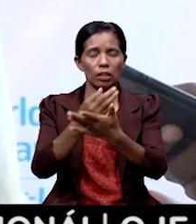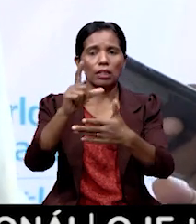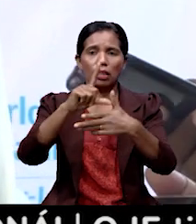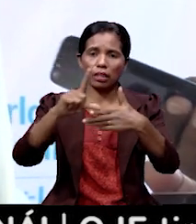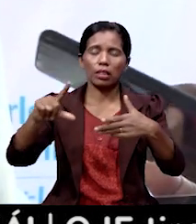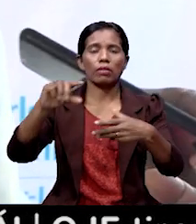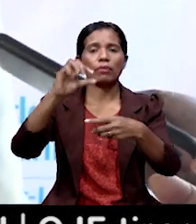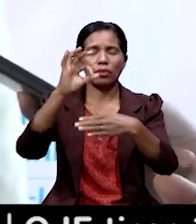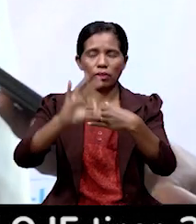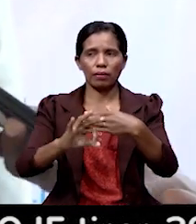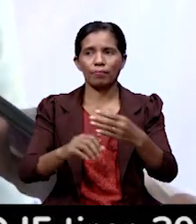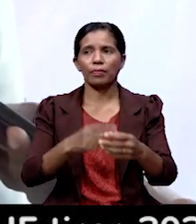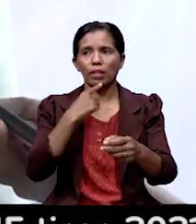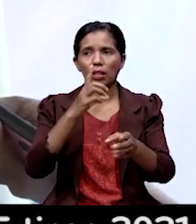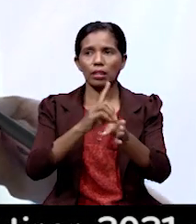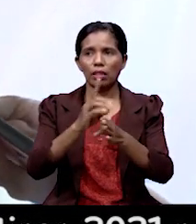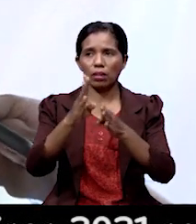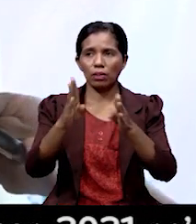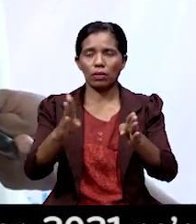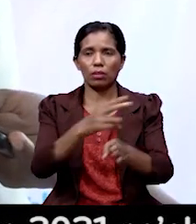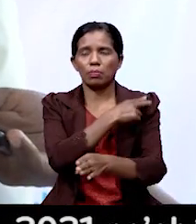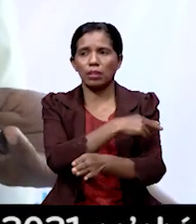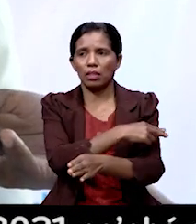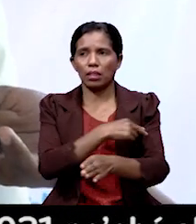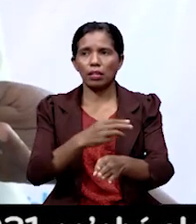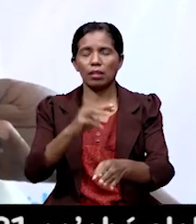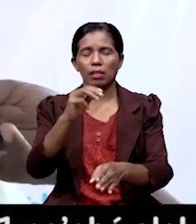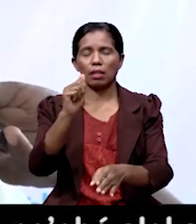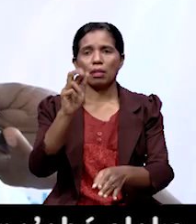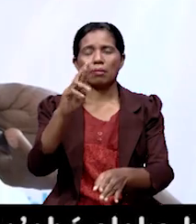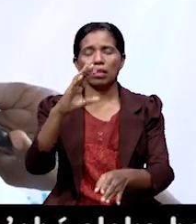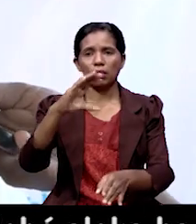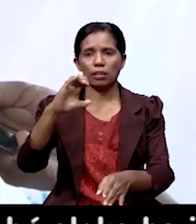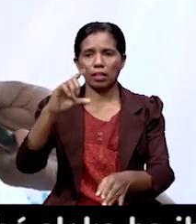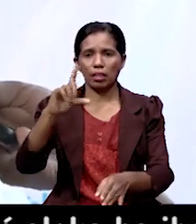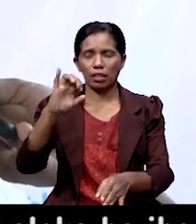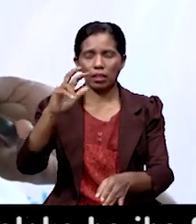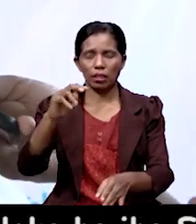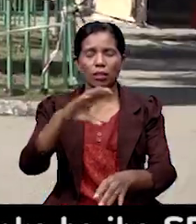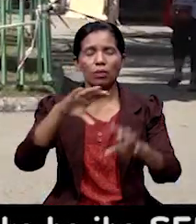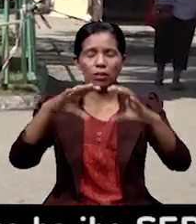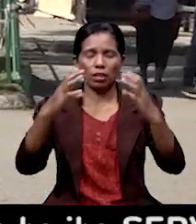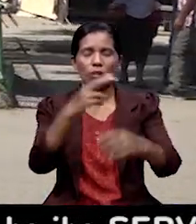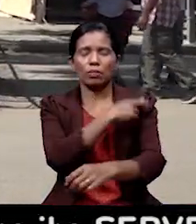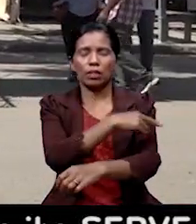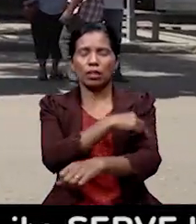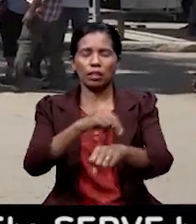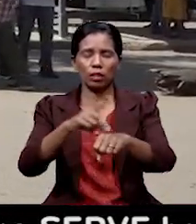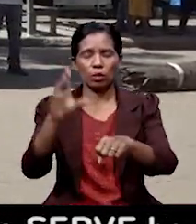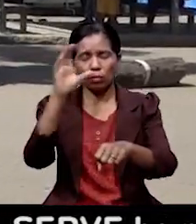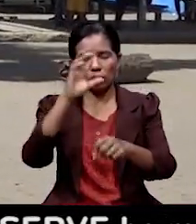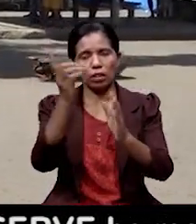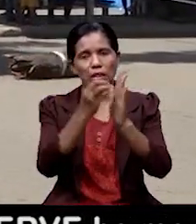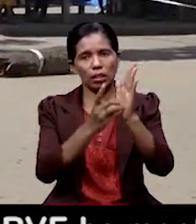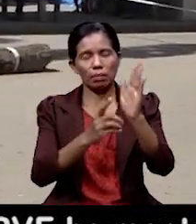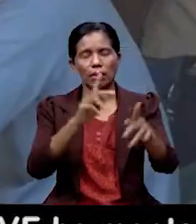Relacionou idane, diretor clínico Hospital Nacional Guido Valadares, Marcelino Correia Hateten, Conselho Hospital Nacional verifica os dados ba